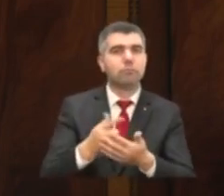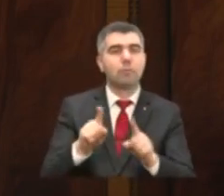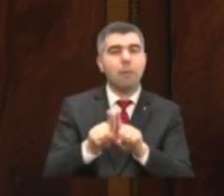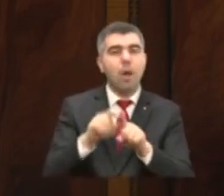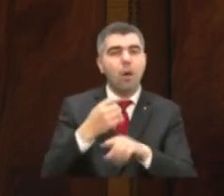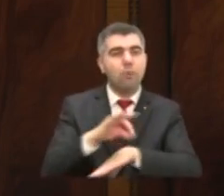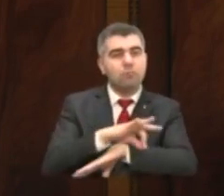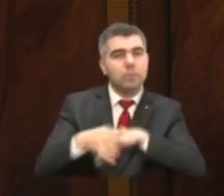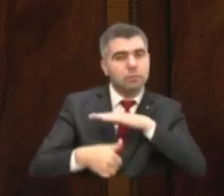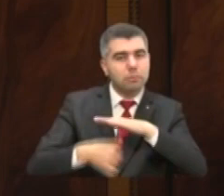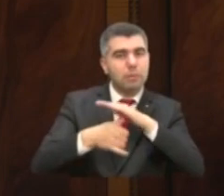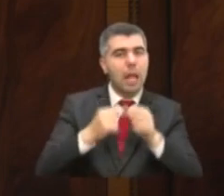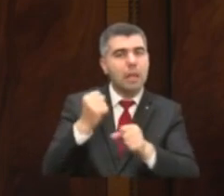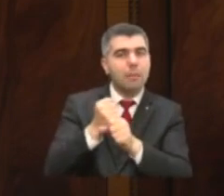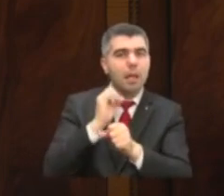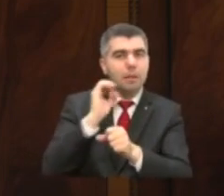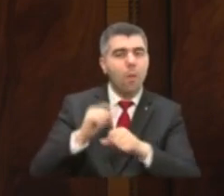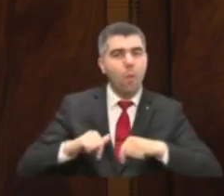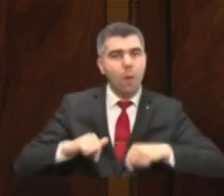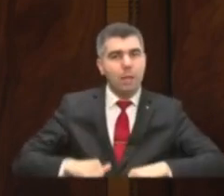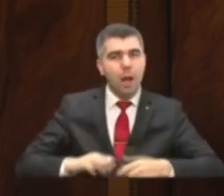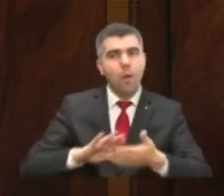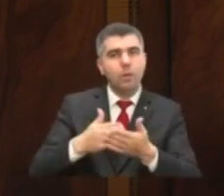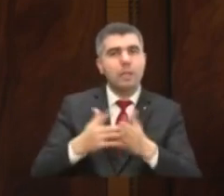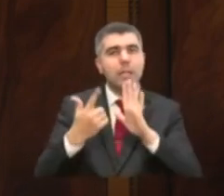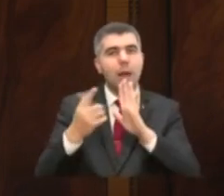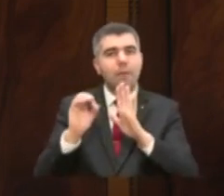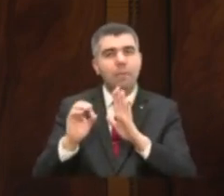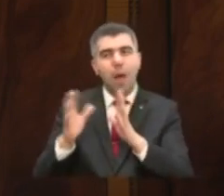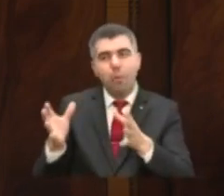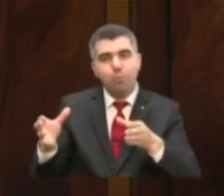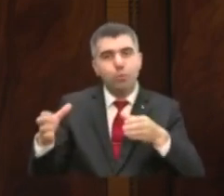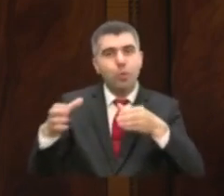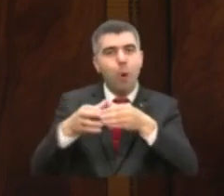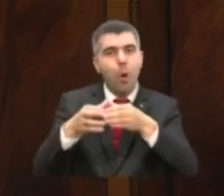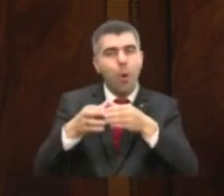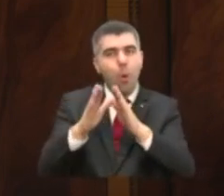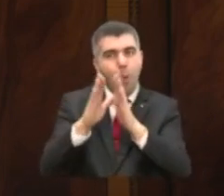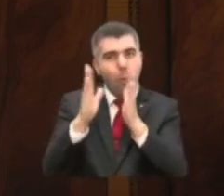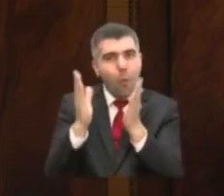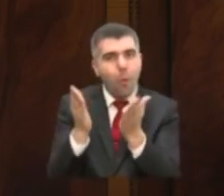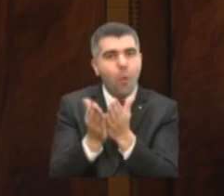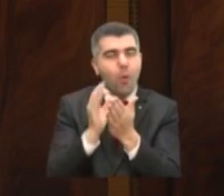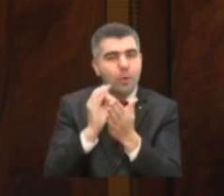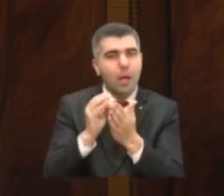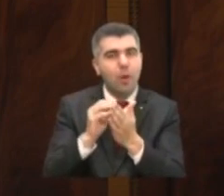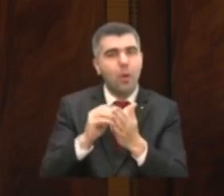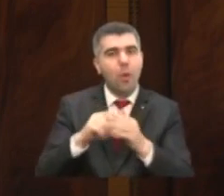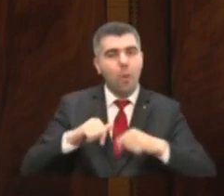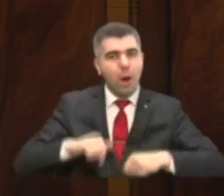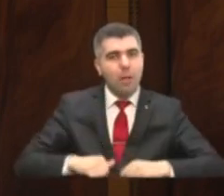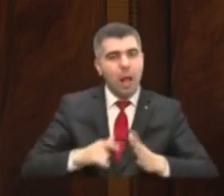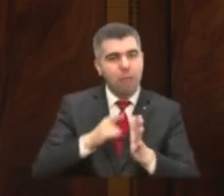السنه غادي تبرمج في اطار هذا البرنامج بمختلف المتدخلين مما فيه من القطاعات المعنيه، التجهيز، الصحه، كلهم